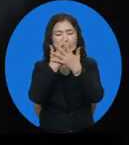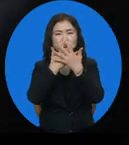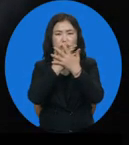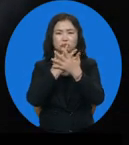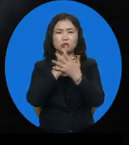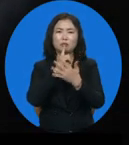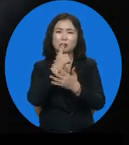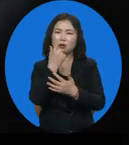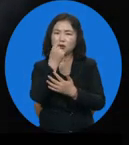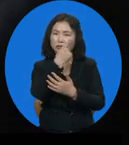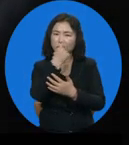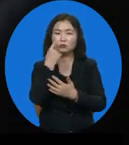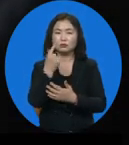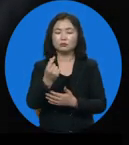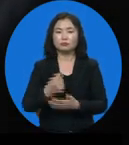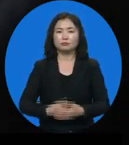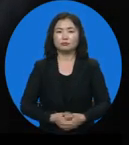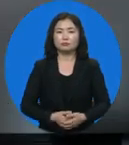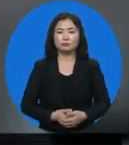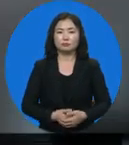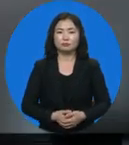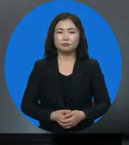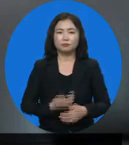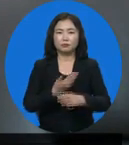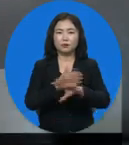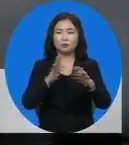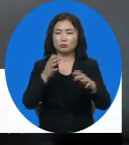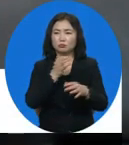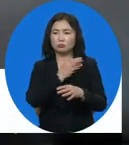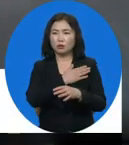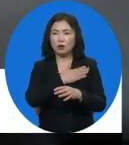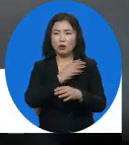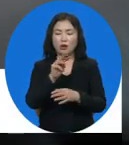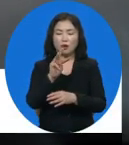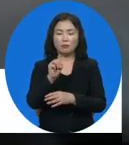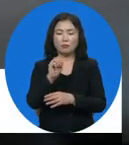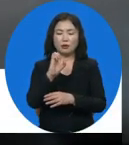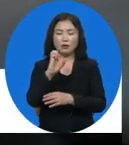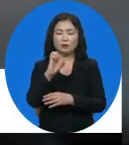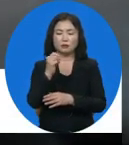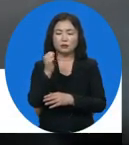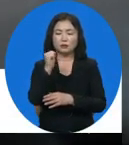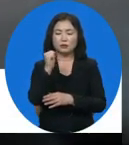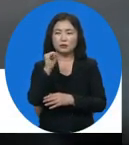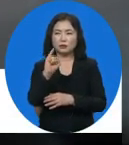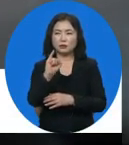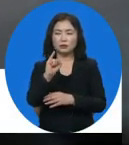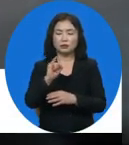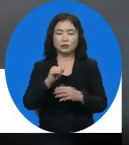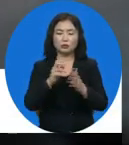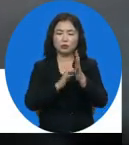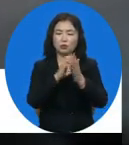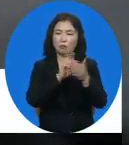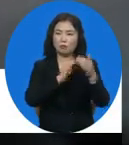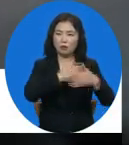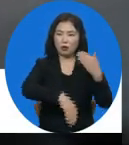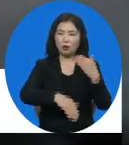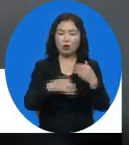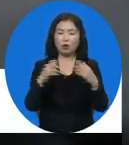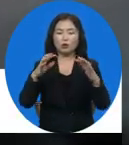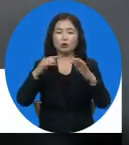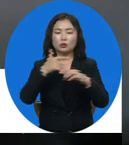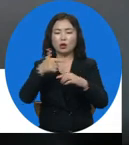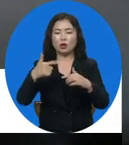않고 있다는 증거입니다 해외 선진국 이수인 msci 지수에서 빠지고 대주주 지분 축소 등으로